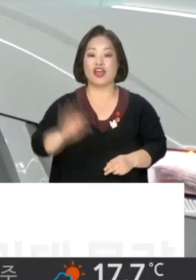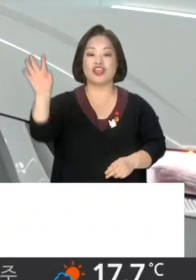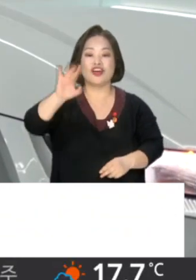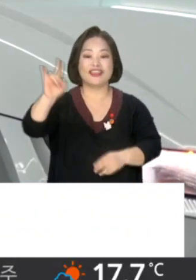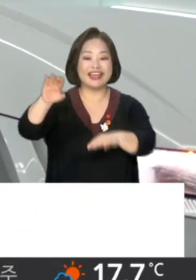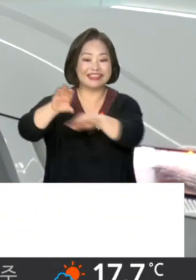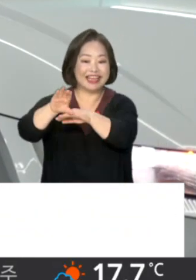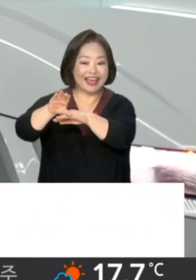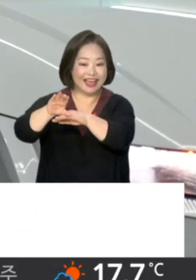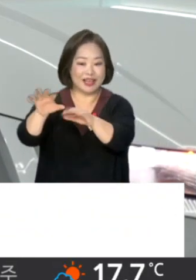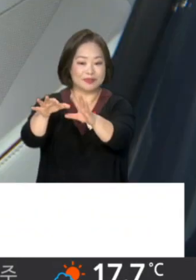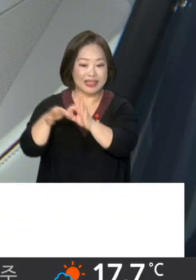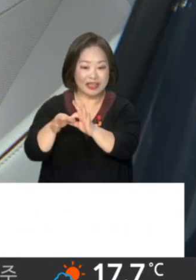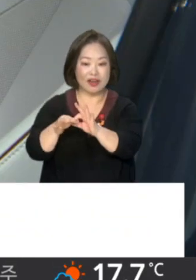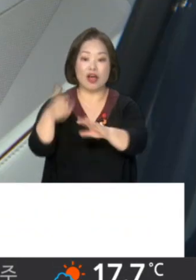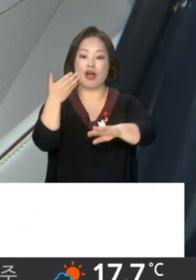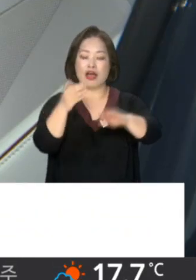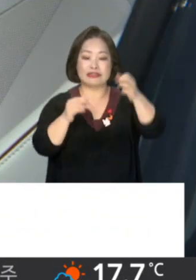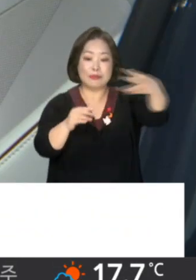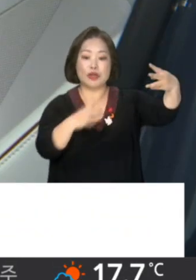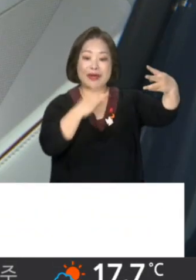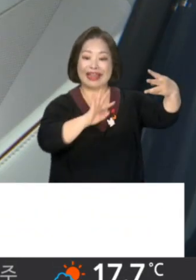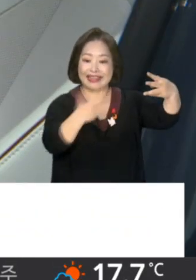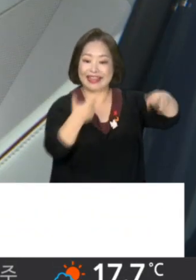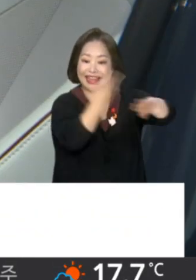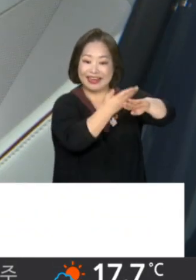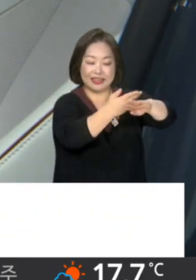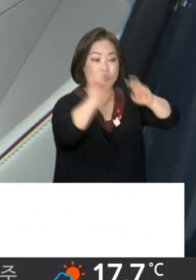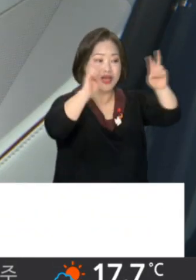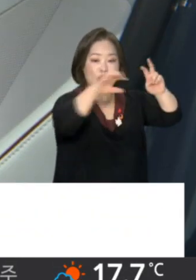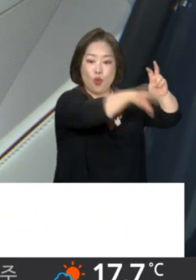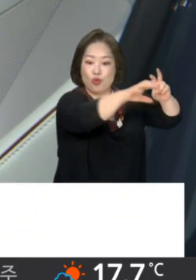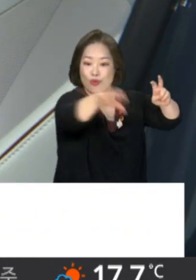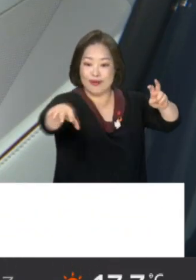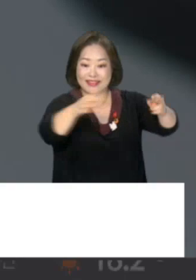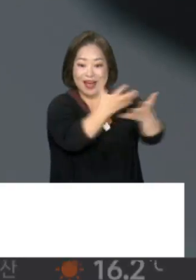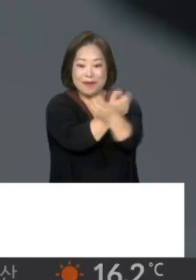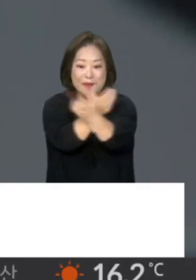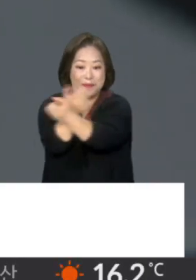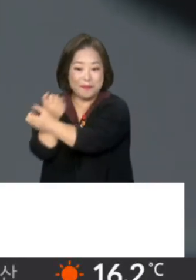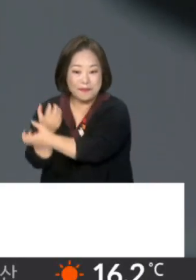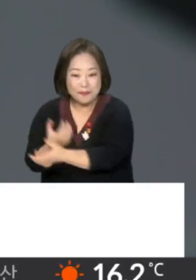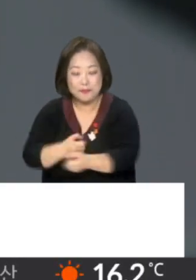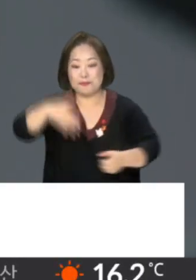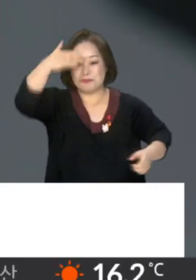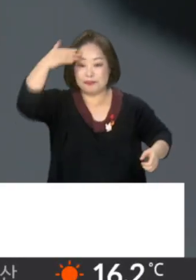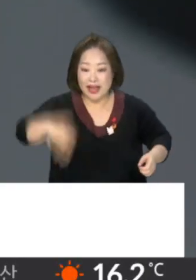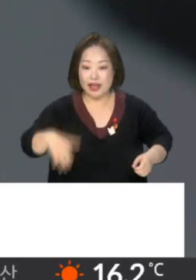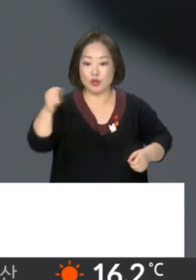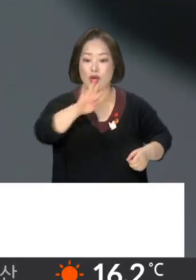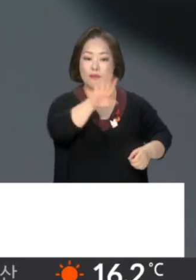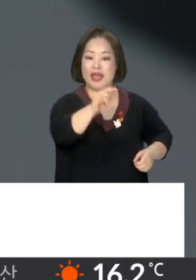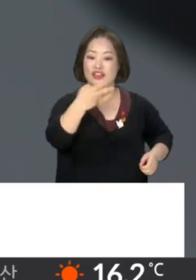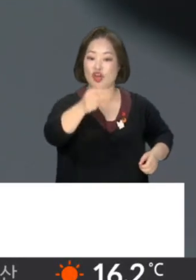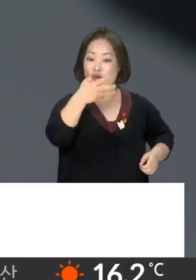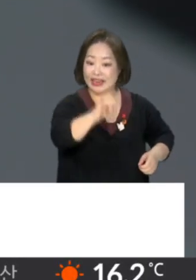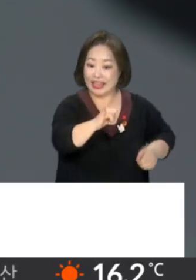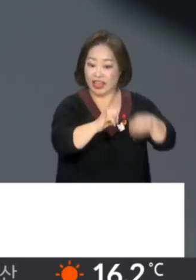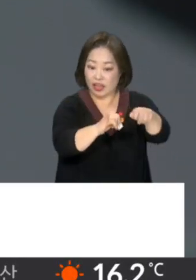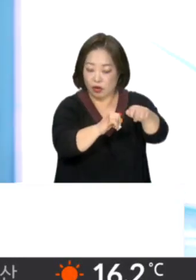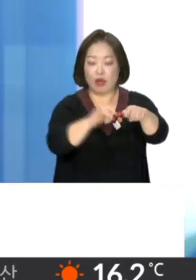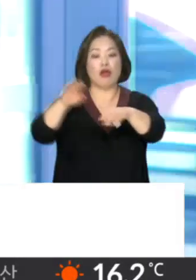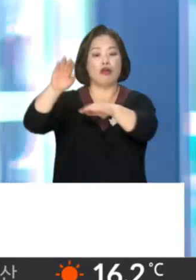현대차로서는 세계랑 다 협업을 해서 기술을 배울 수도 있거든요. 그 리스크도 분산할 수도 있고 또 역으로 배터리 업체들은 현대를 빼놓을 수는 없는